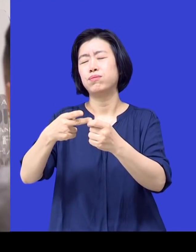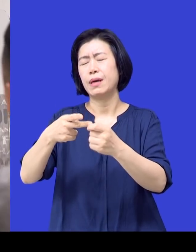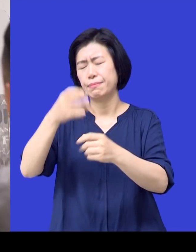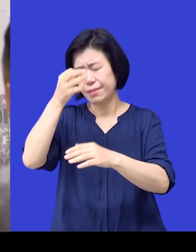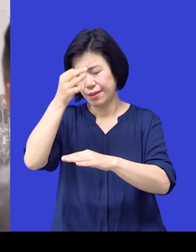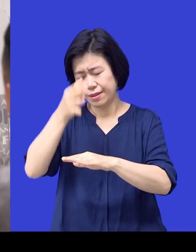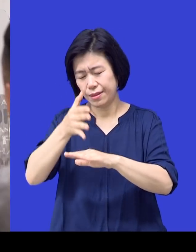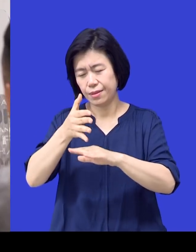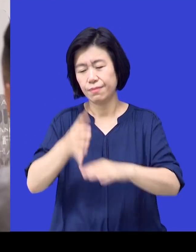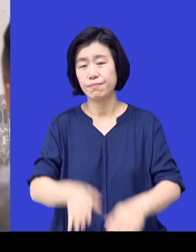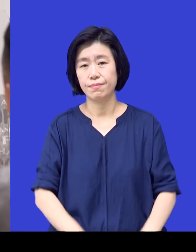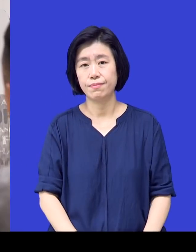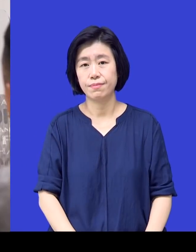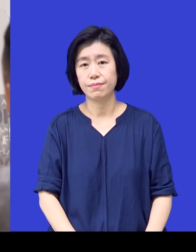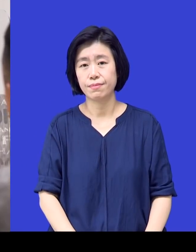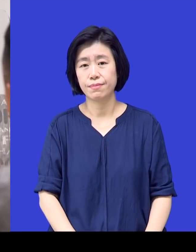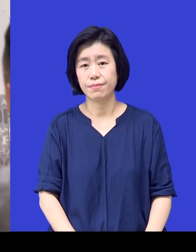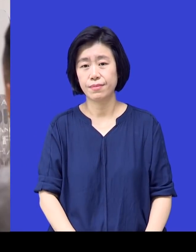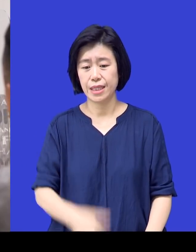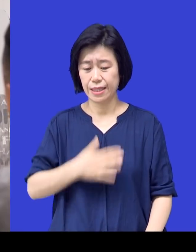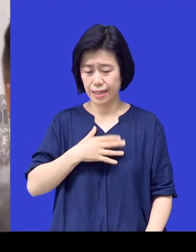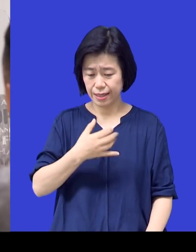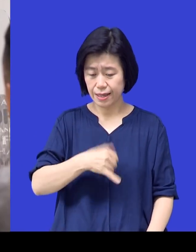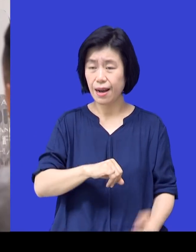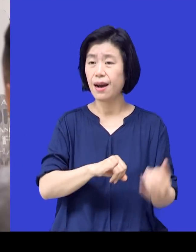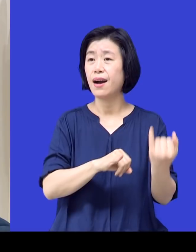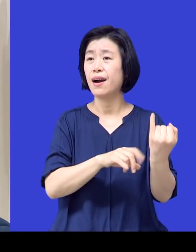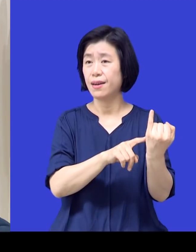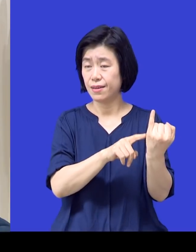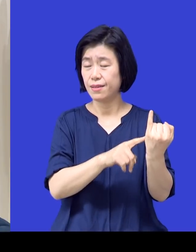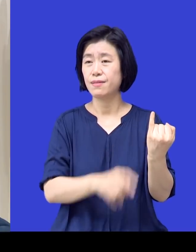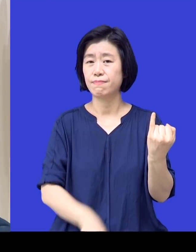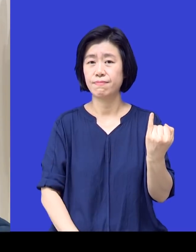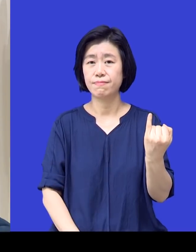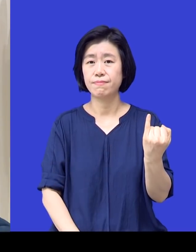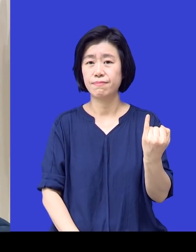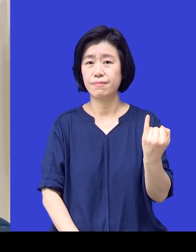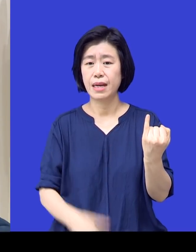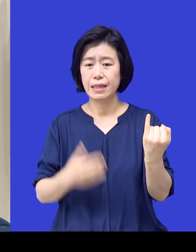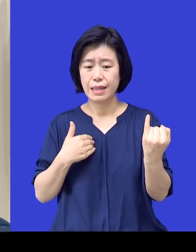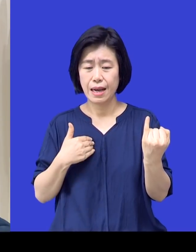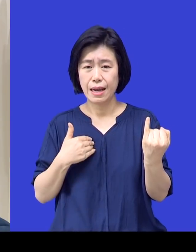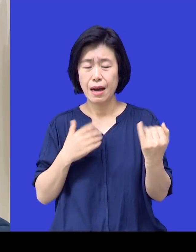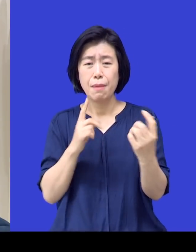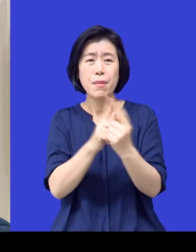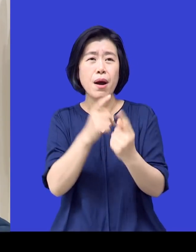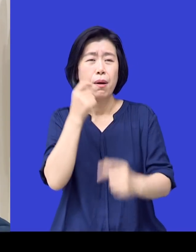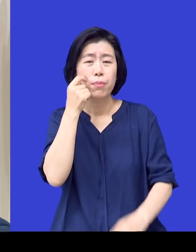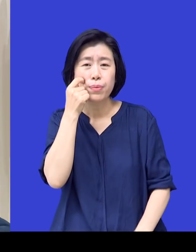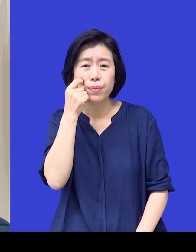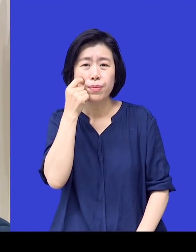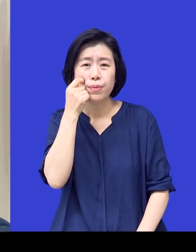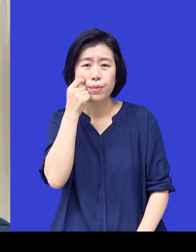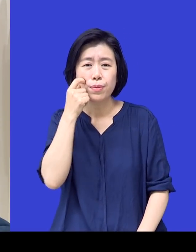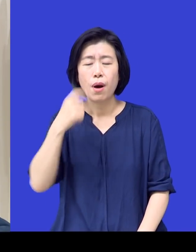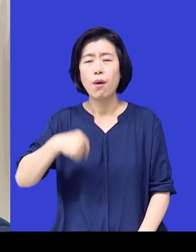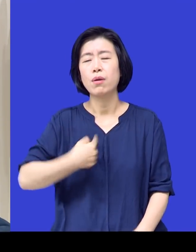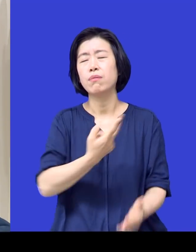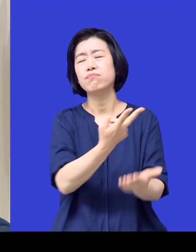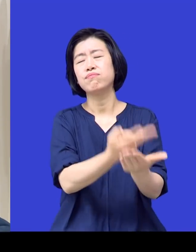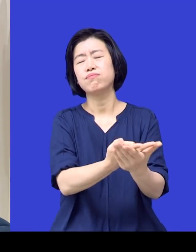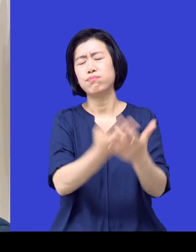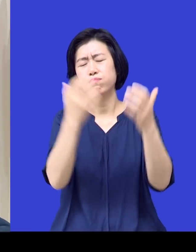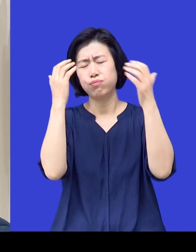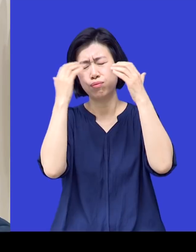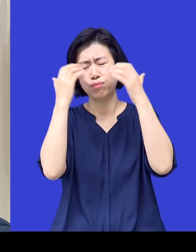이 무병실 비닐로 안에서 제 손도 못 잡아보고 고통스러워하는 아이를 보며